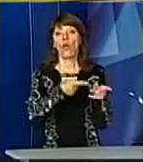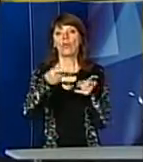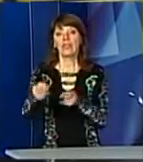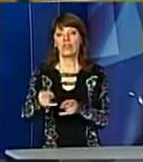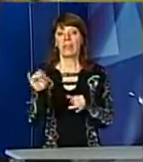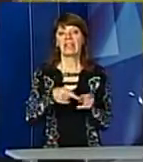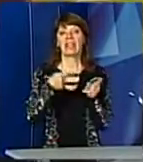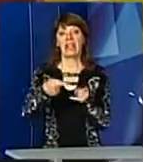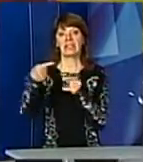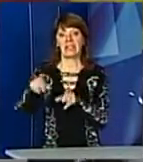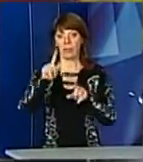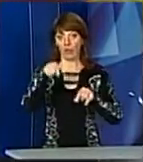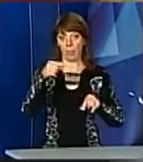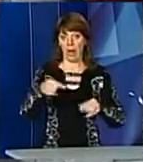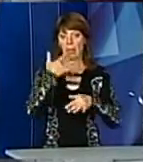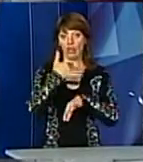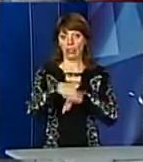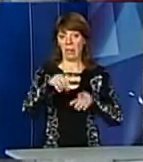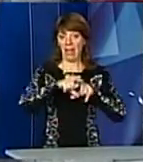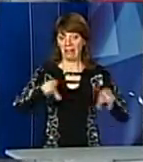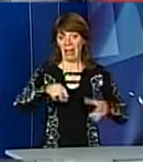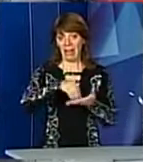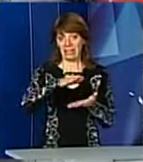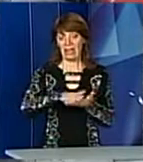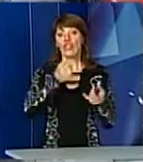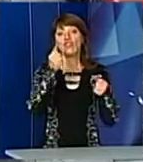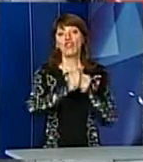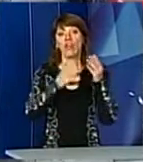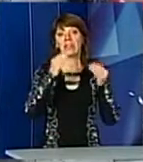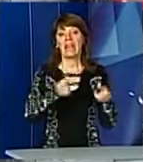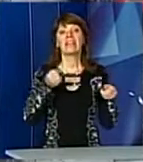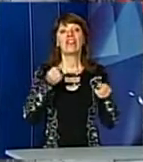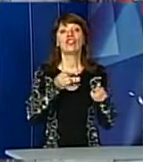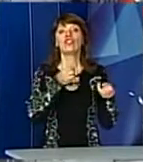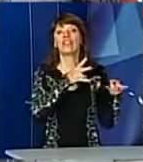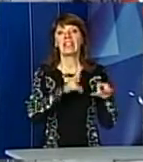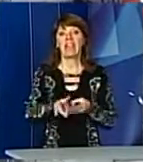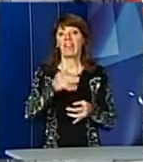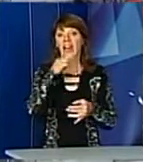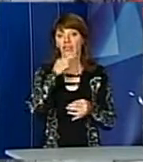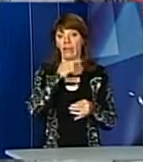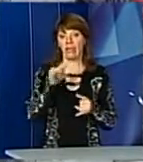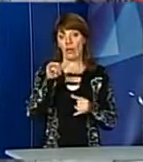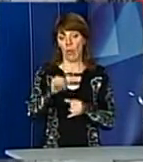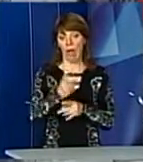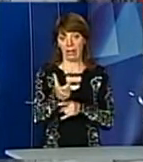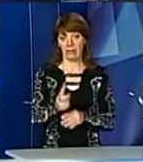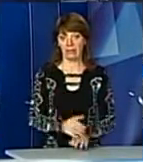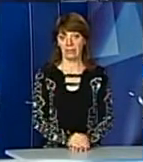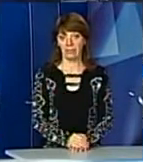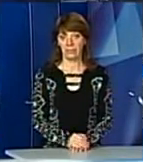транзитними номерами та іноземними реєстраціями. А це щоденні шкідливі речовини у вихлопних газах. Віталій Гамадин, Тарас Фомін.